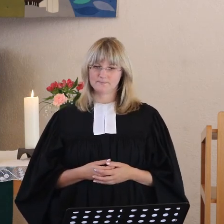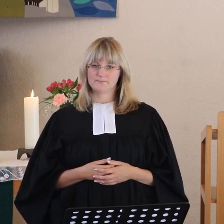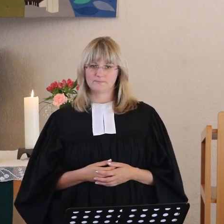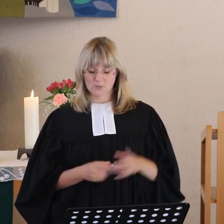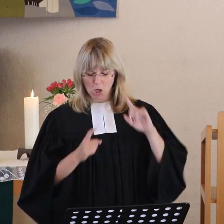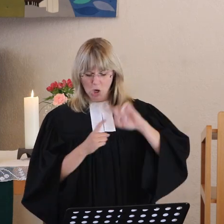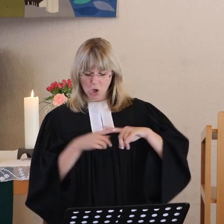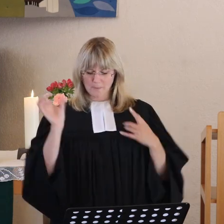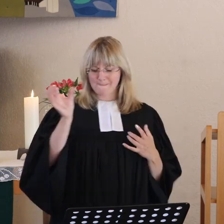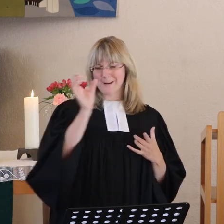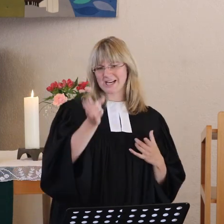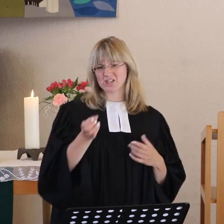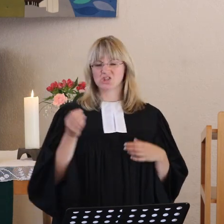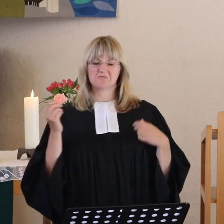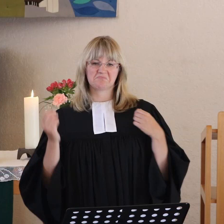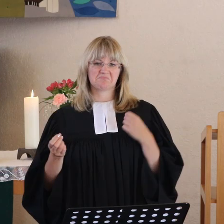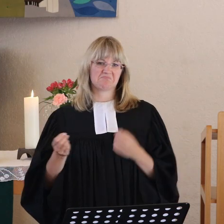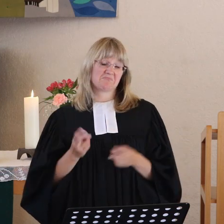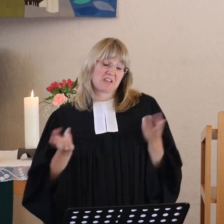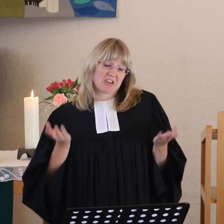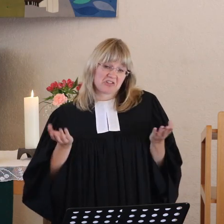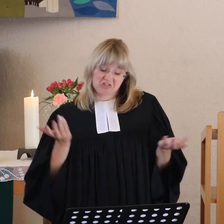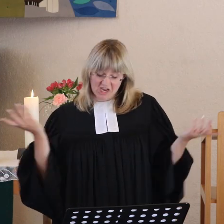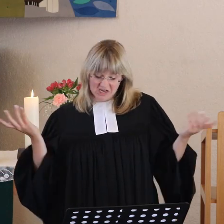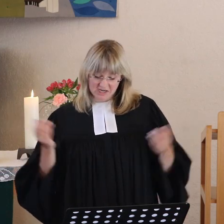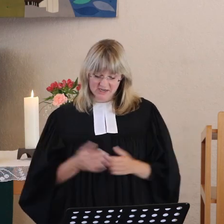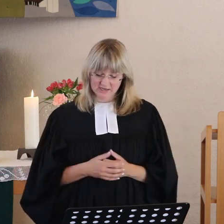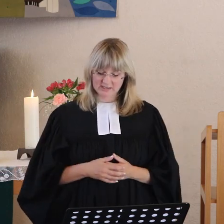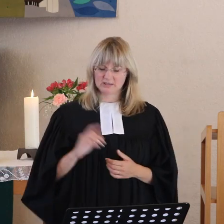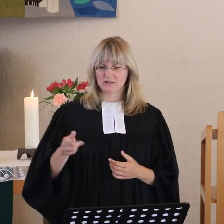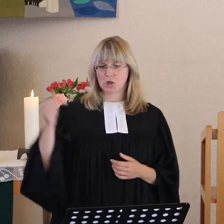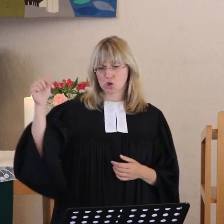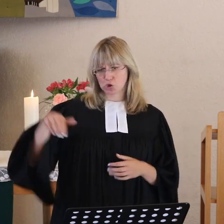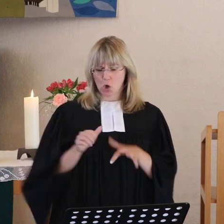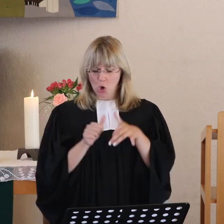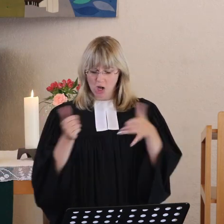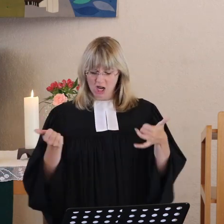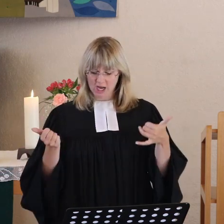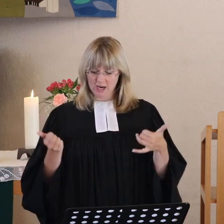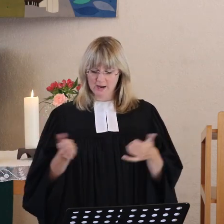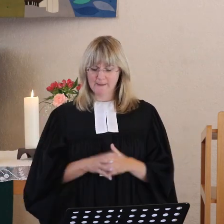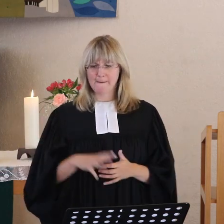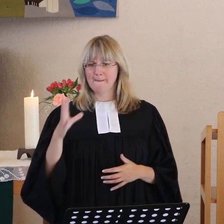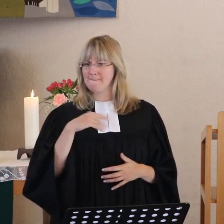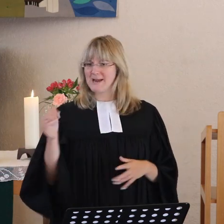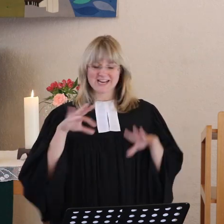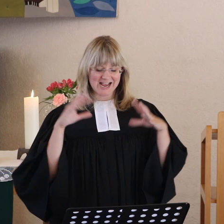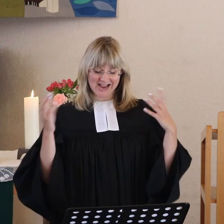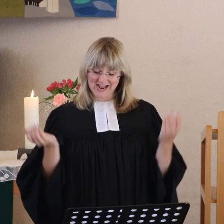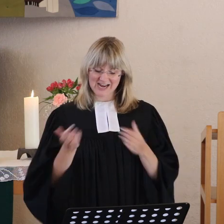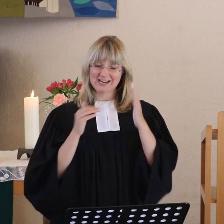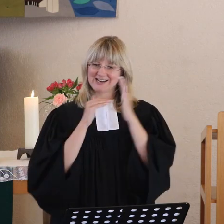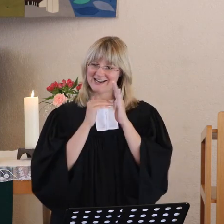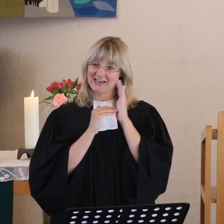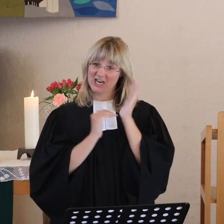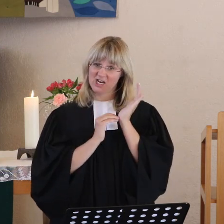generationenübergreifend miteinander wohnen und Leben teilen. Ein Projekt, das